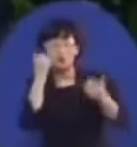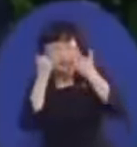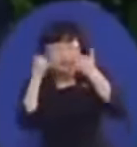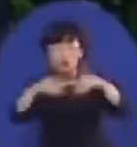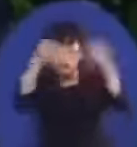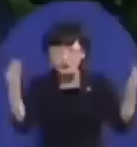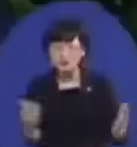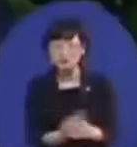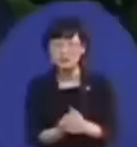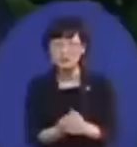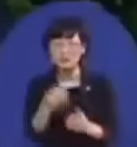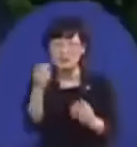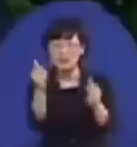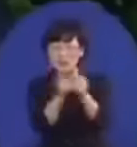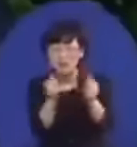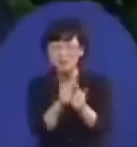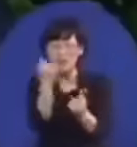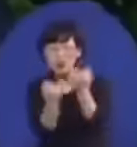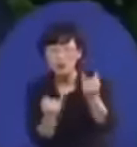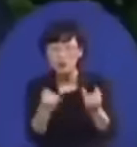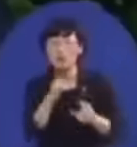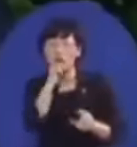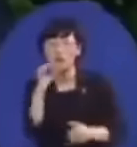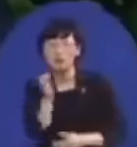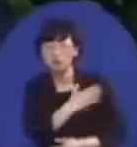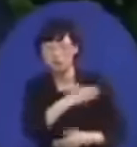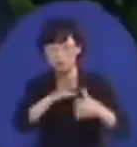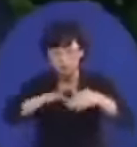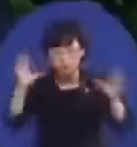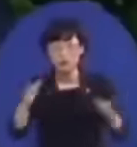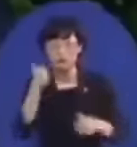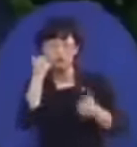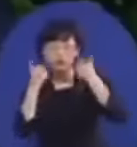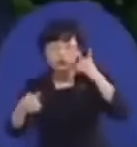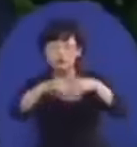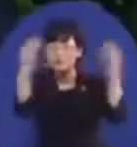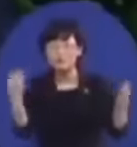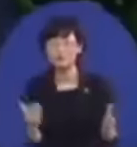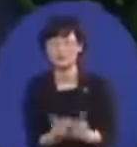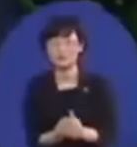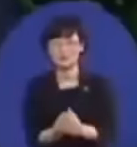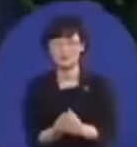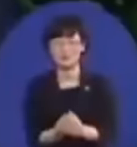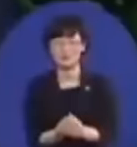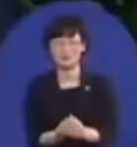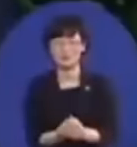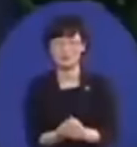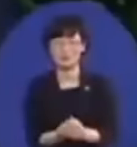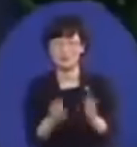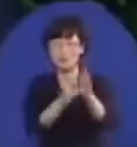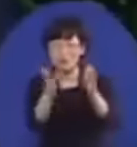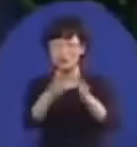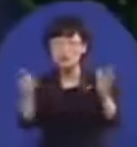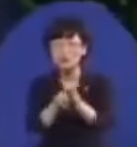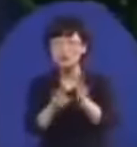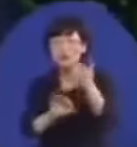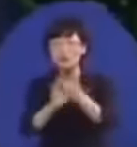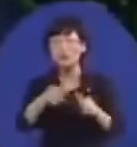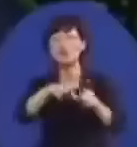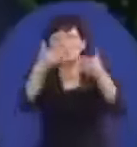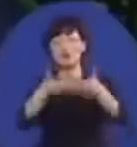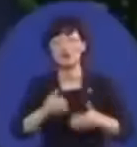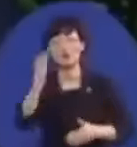누구든지 남녀노여 빈부 기유 할 거 없이 누구든지 저를 믿기만 하면 구원을